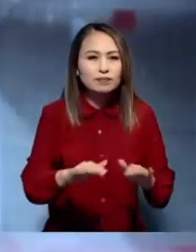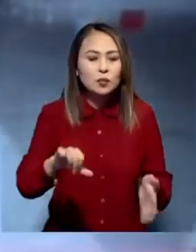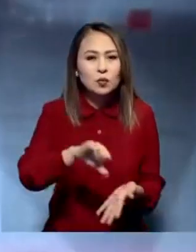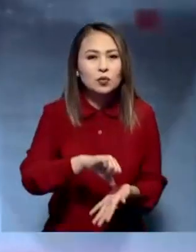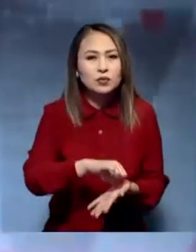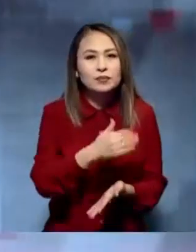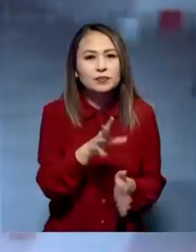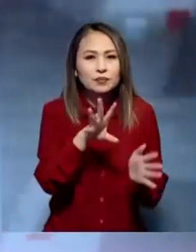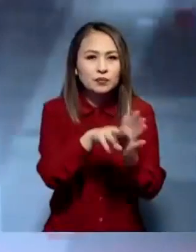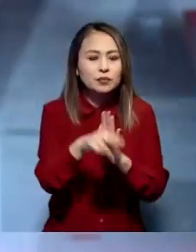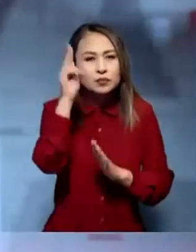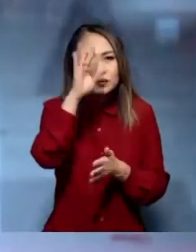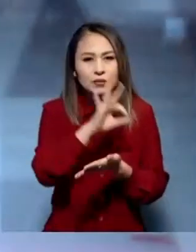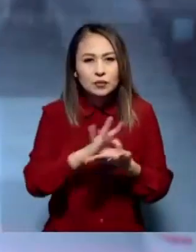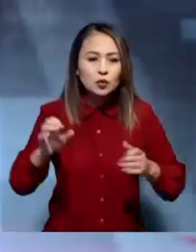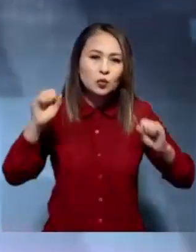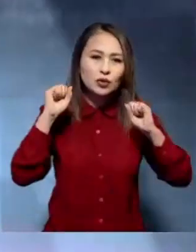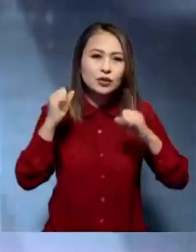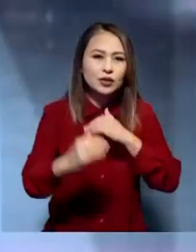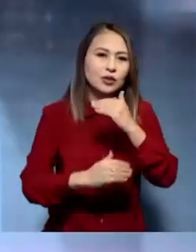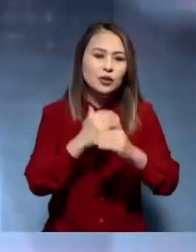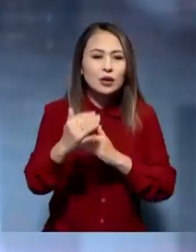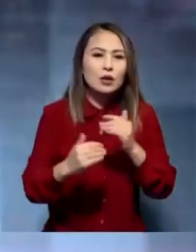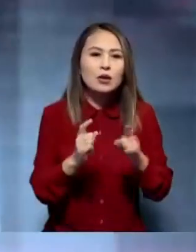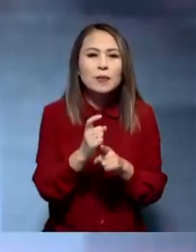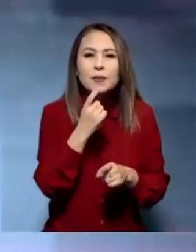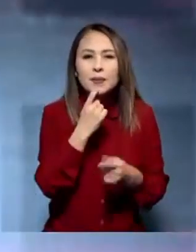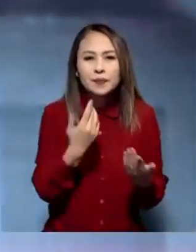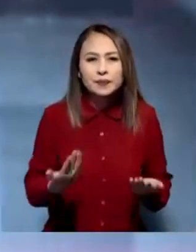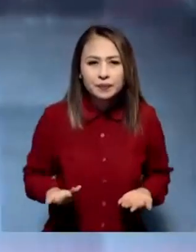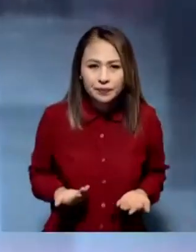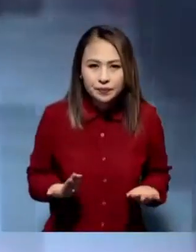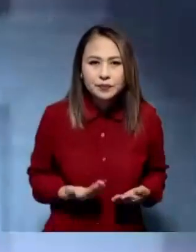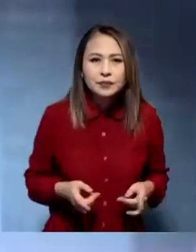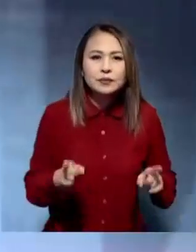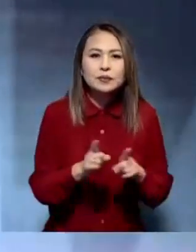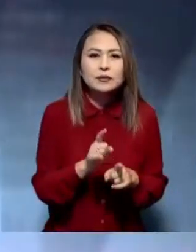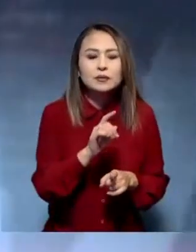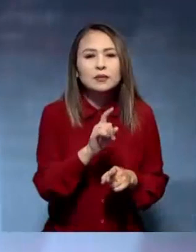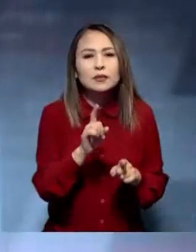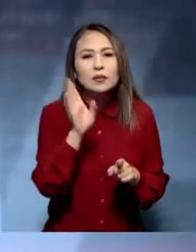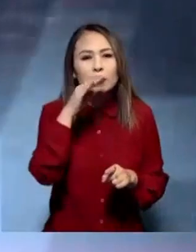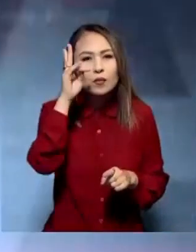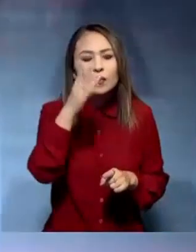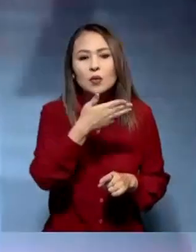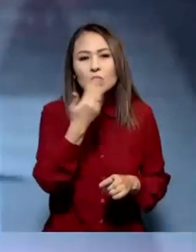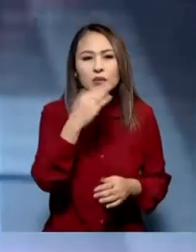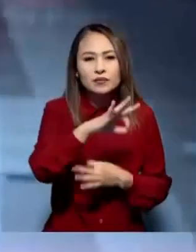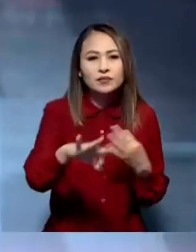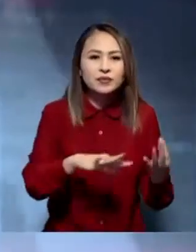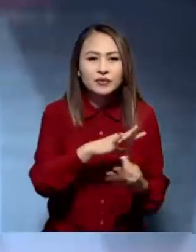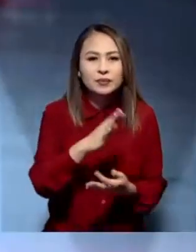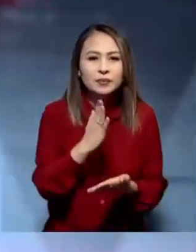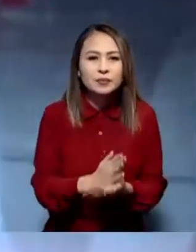қатысты. Олардың қатарында оқу озаттары, спортта жетістікке жеткендер, аз қамтылған отбасы балалары мен ата-анасы жоқ жеткіншектер